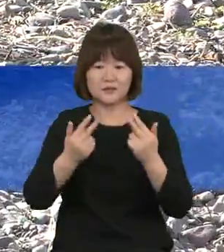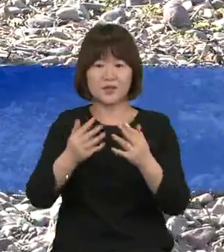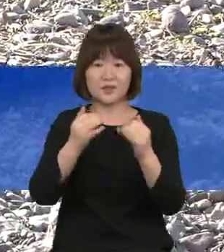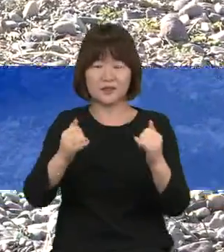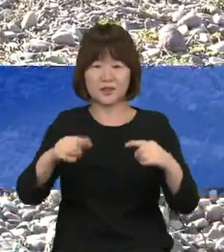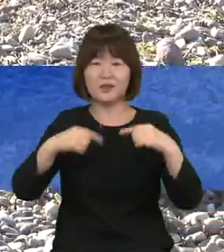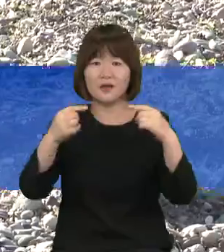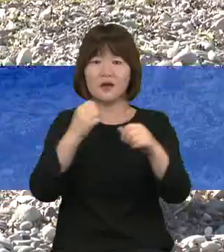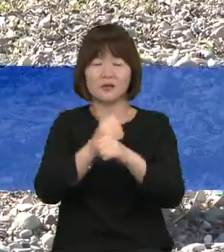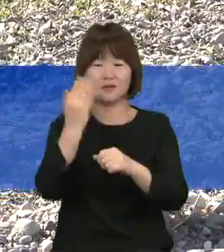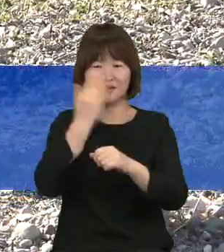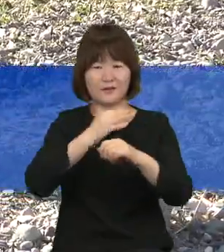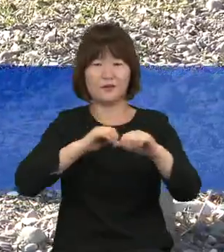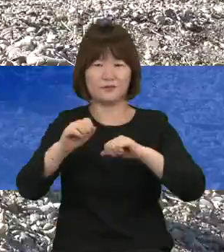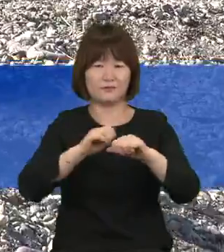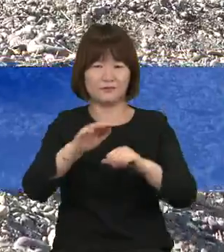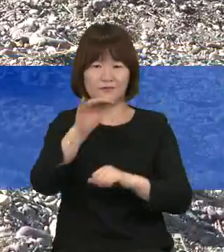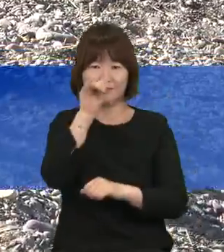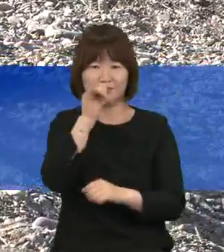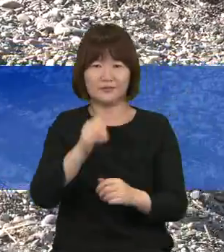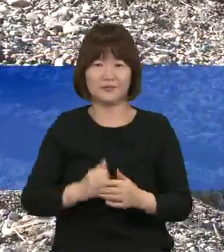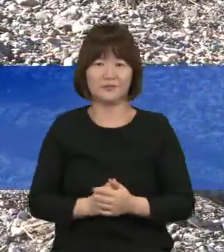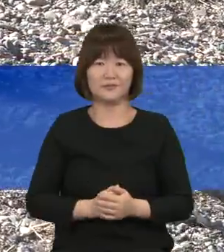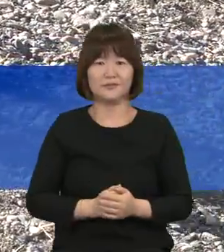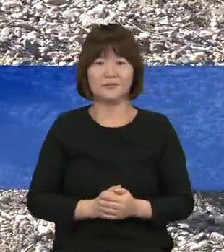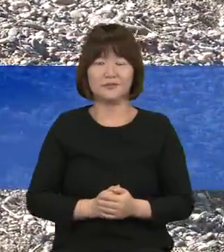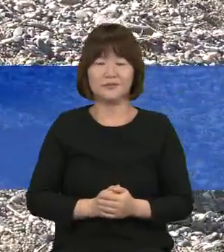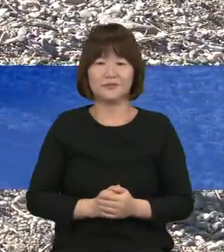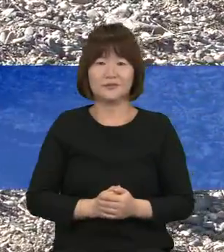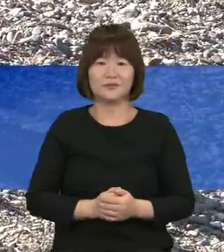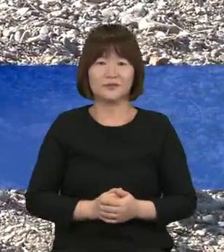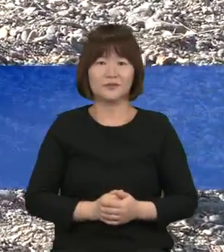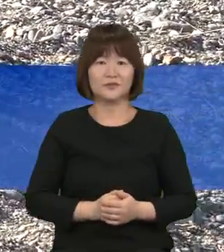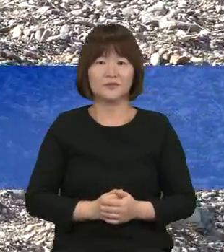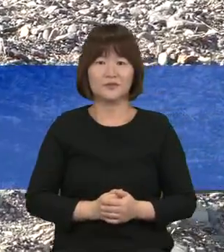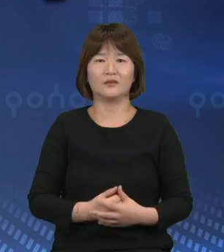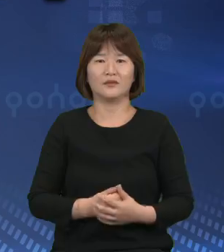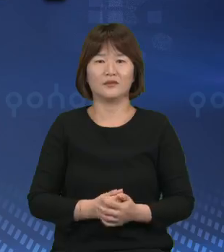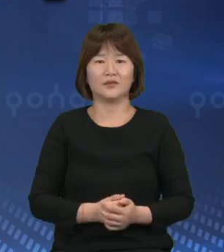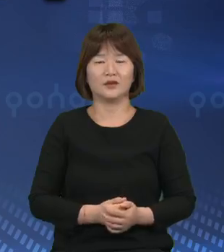참가해 해안둘레길 환경 정화 활동을 펼쳤습니다.